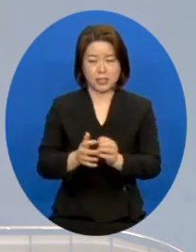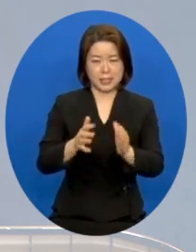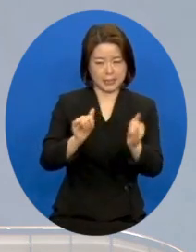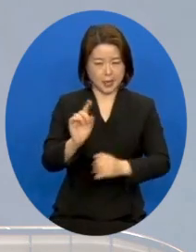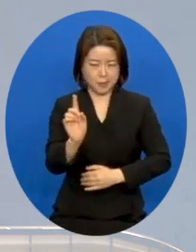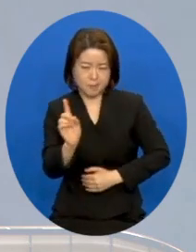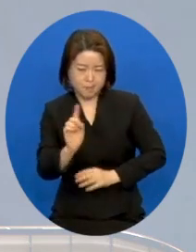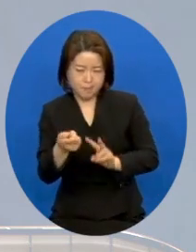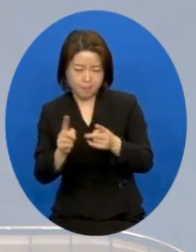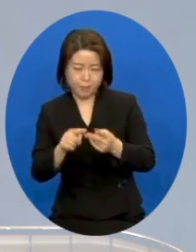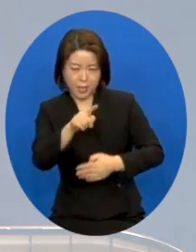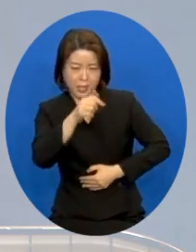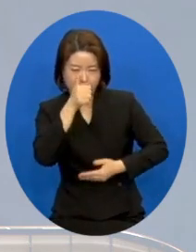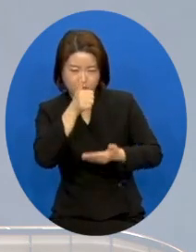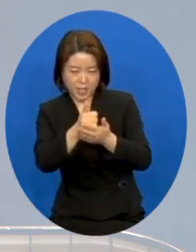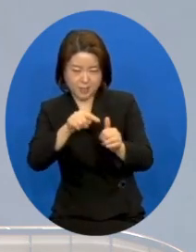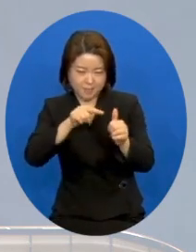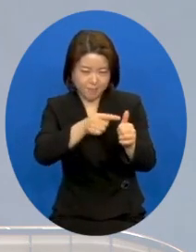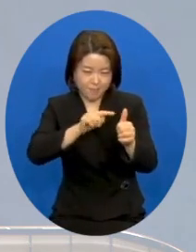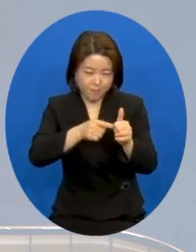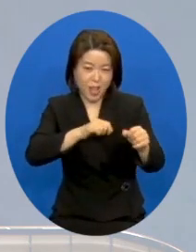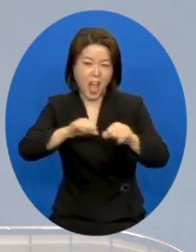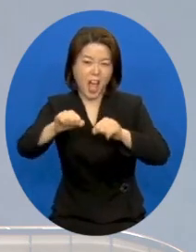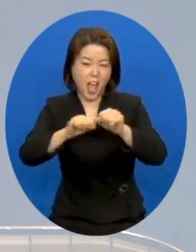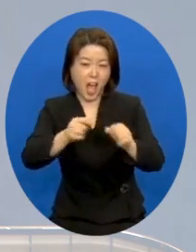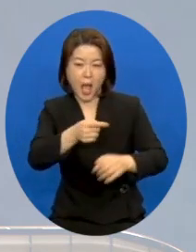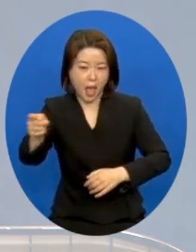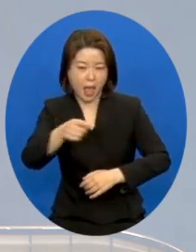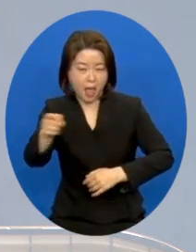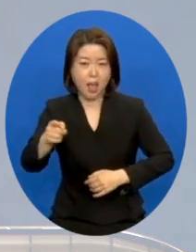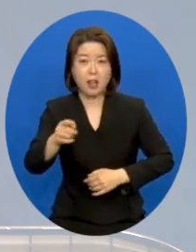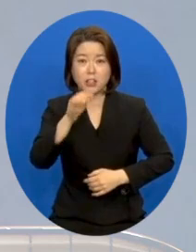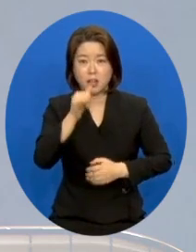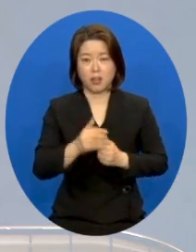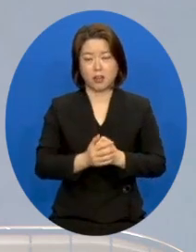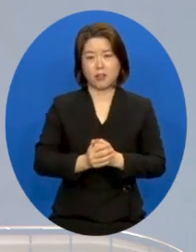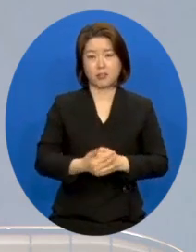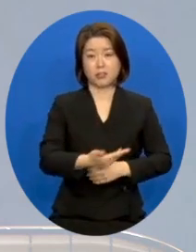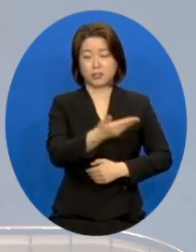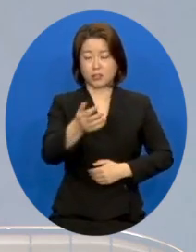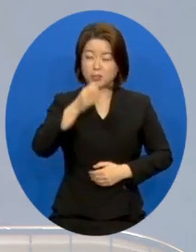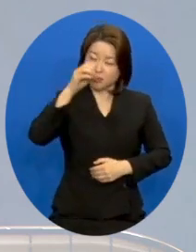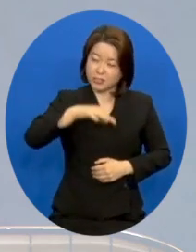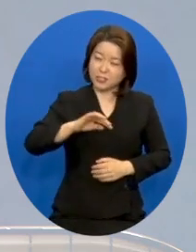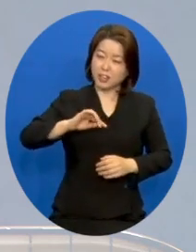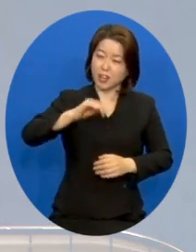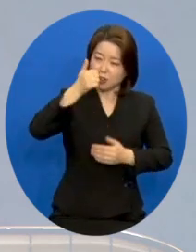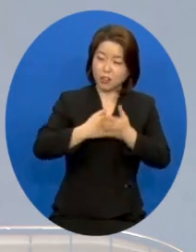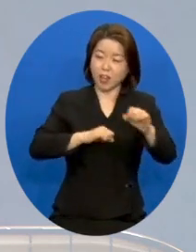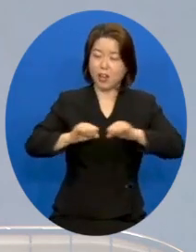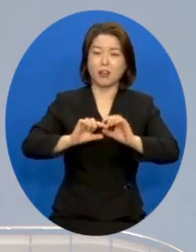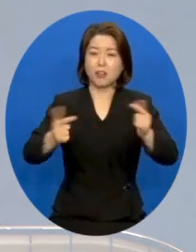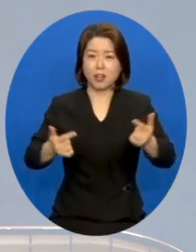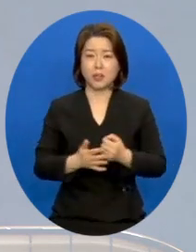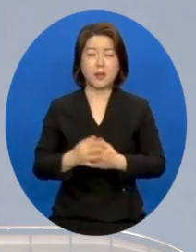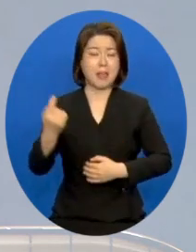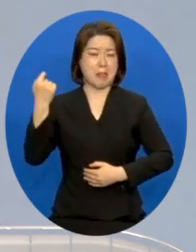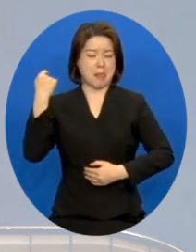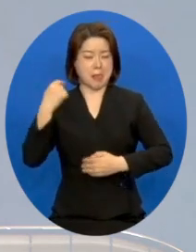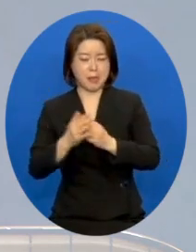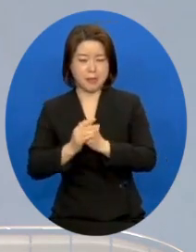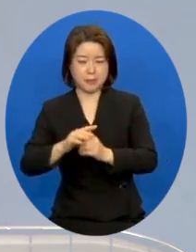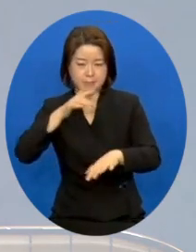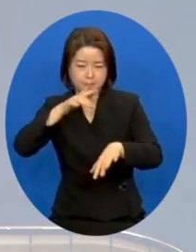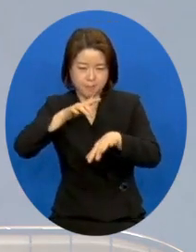어떻게 해서든 죄를 짓게 만들어요 여러분이 괜히 죄 짓게 되는 게 아닙니다 사탄이 어떻든 죄를 짓게